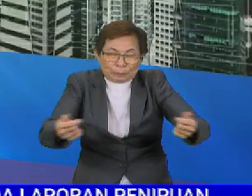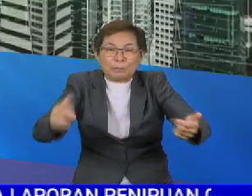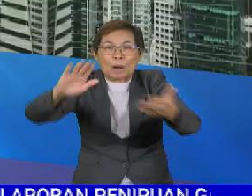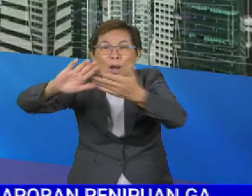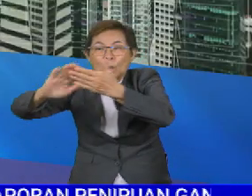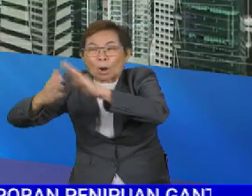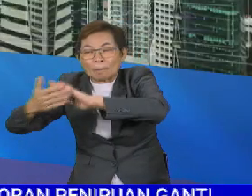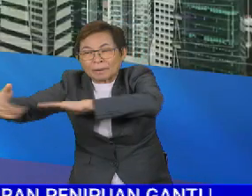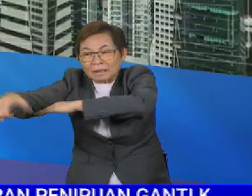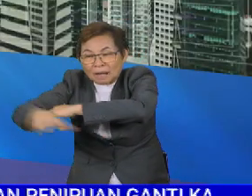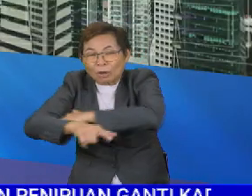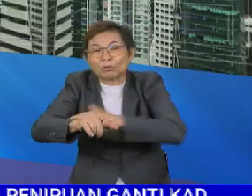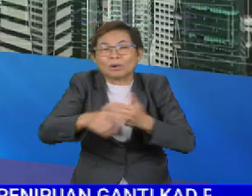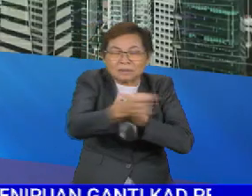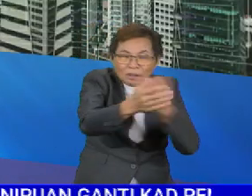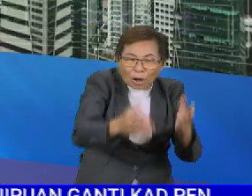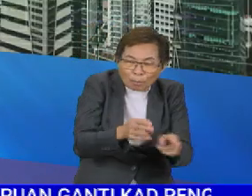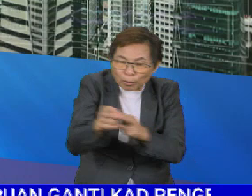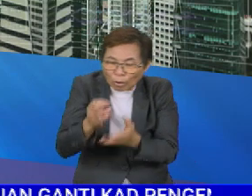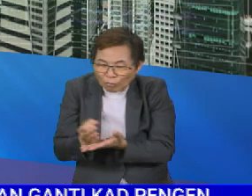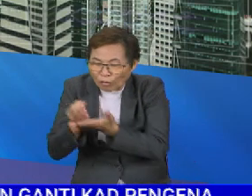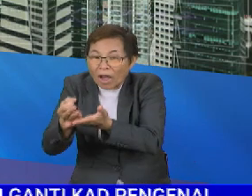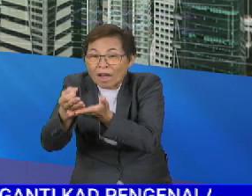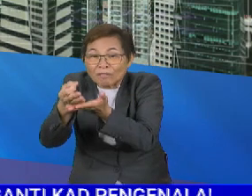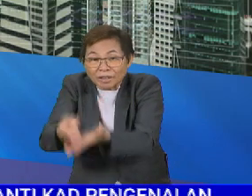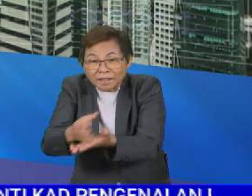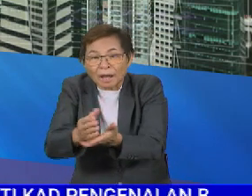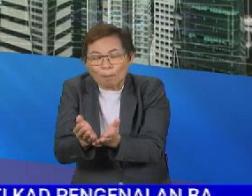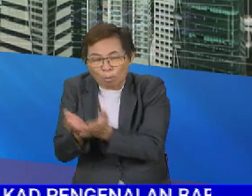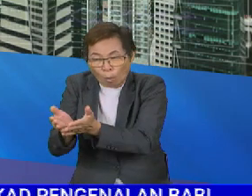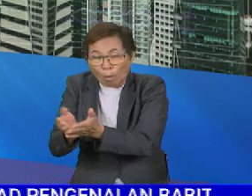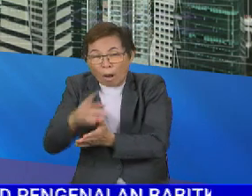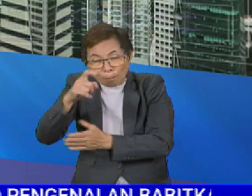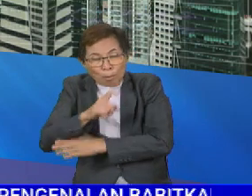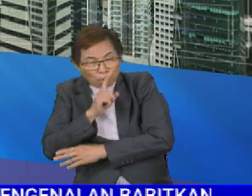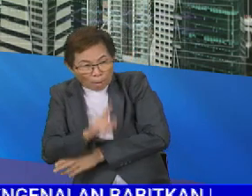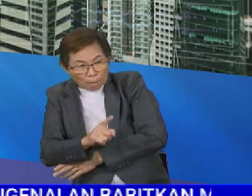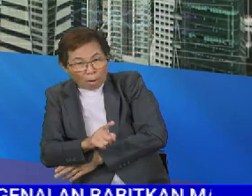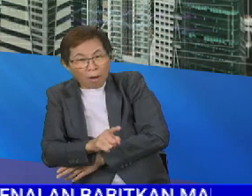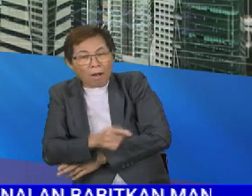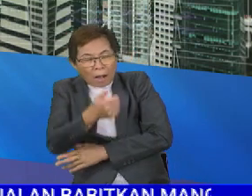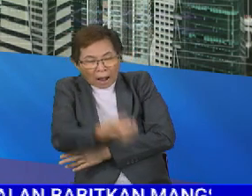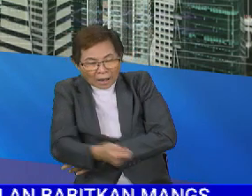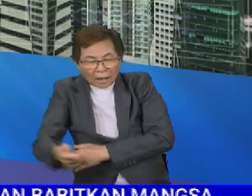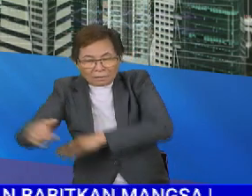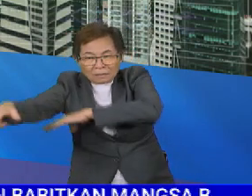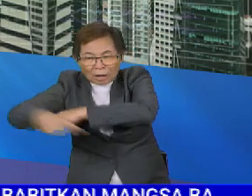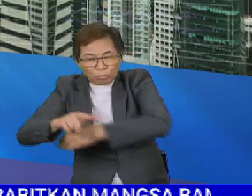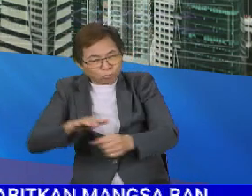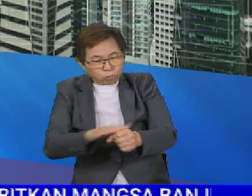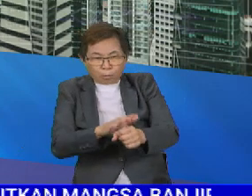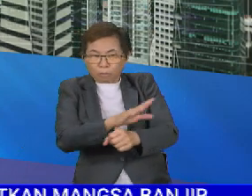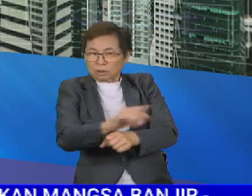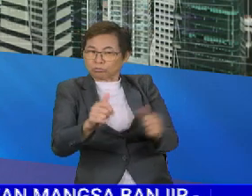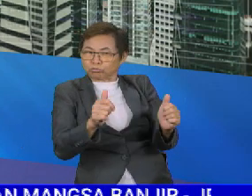Komuniti maritim seperti nelayan, pengusaha feri dan bot penumpang di negeri ini perlu memastikan alat keselamatan di laut lengkap dan berfungsi